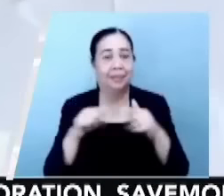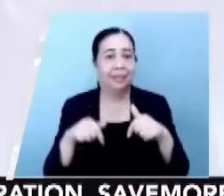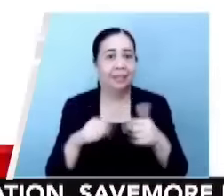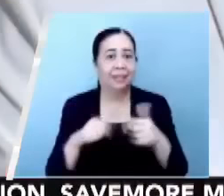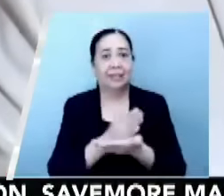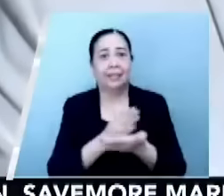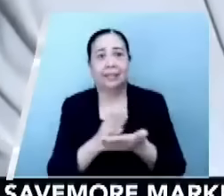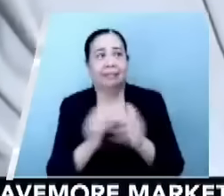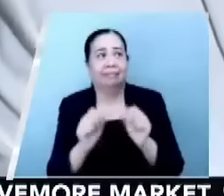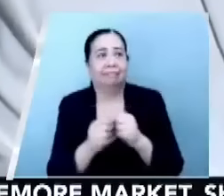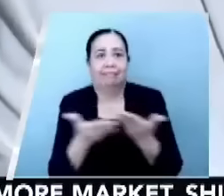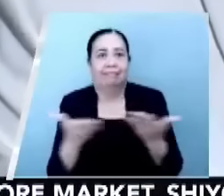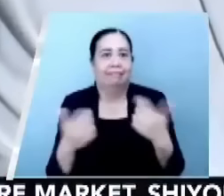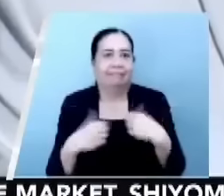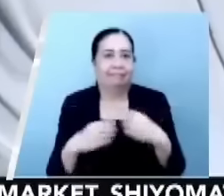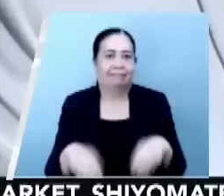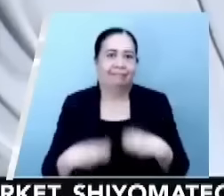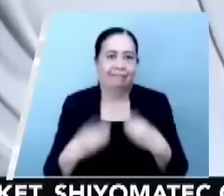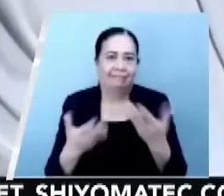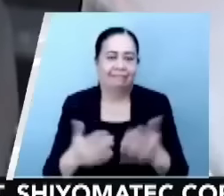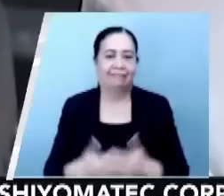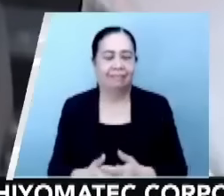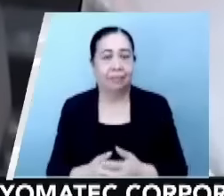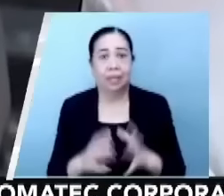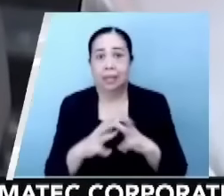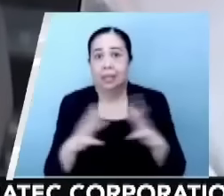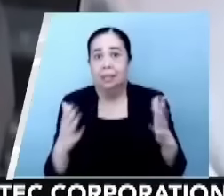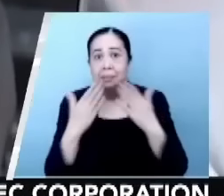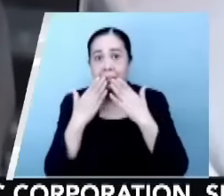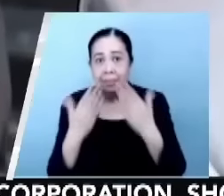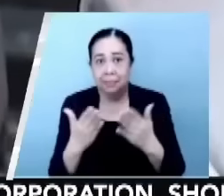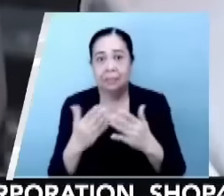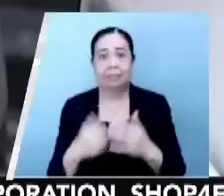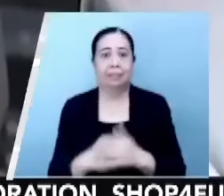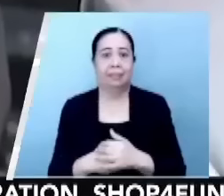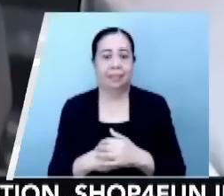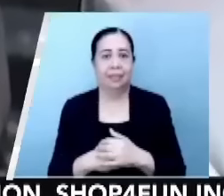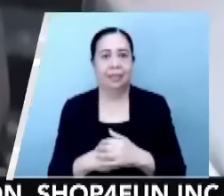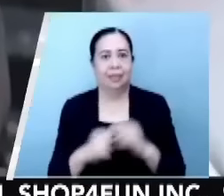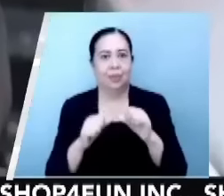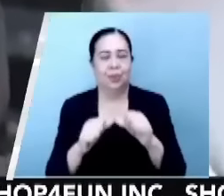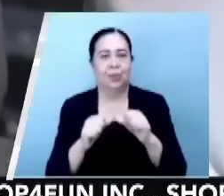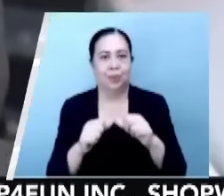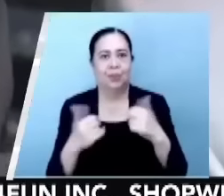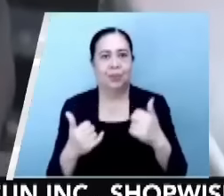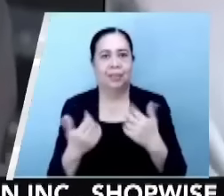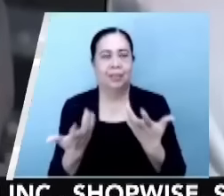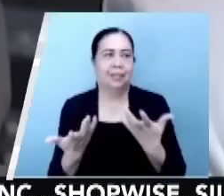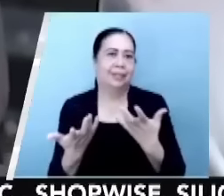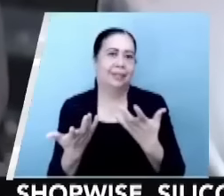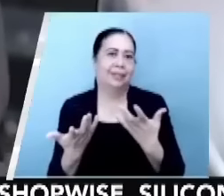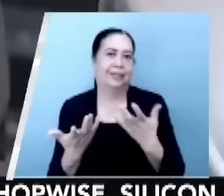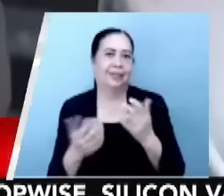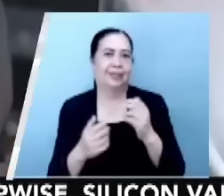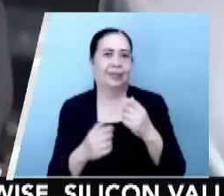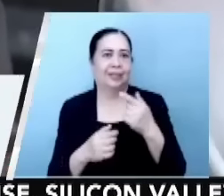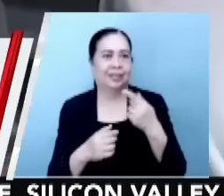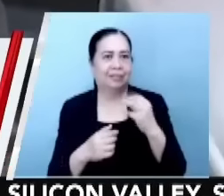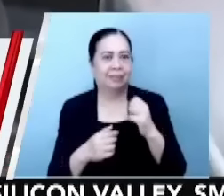that I can give. Sobrang pasasalamat kasi hindi bumitaw ang Sparkle Arts Center. Talagang